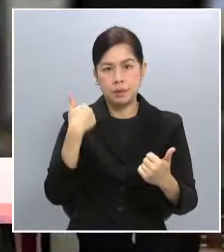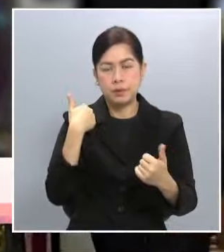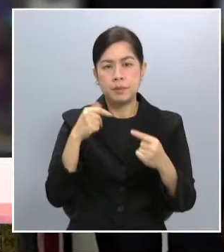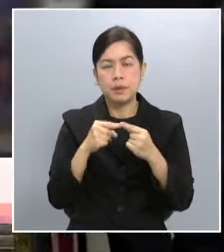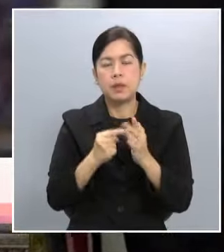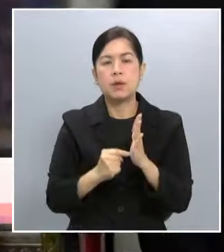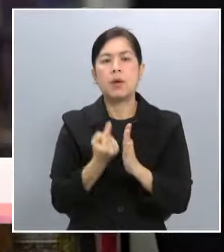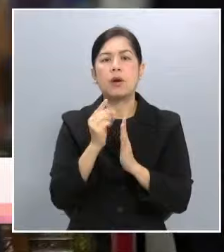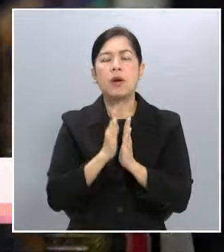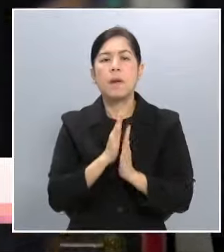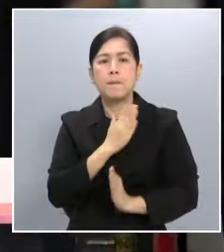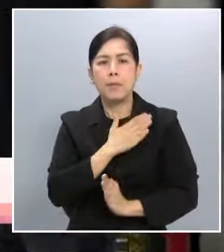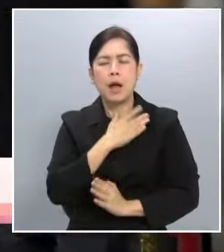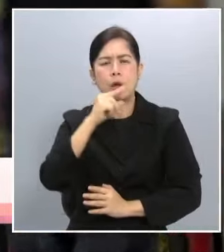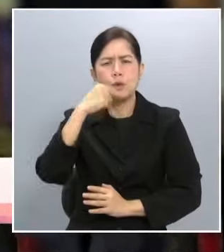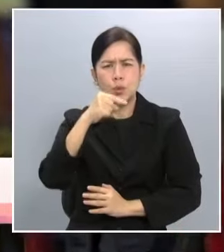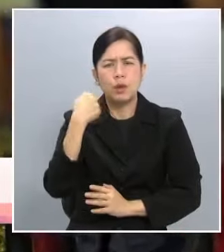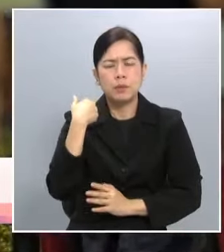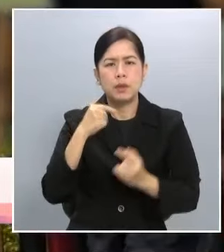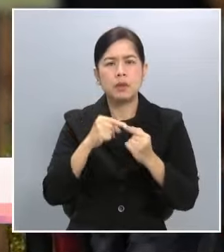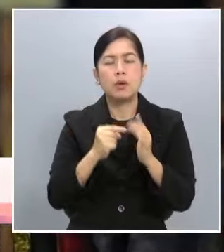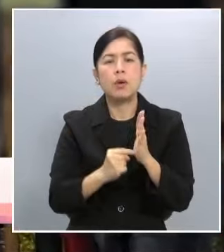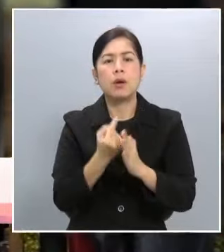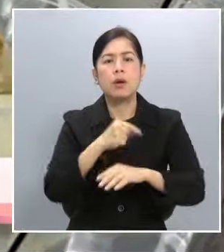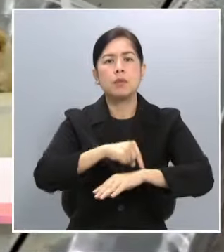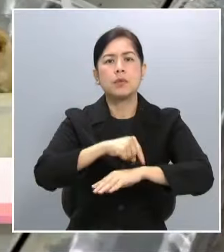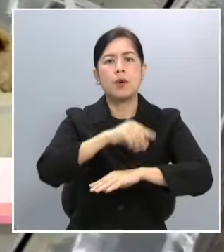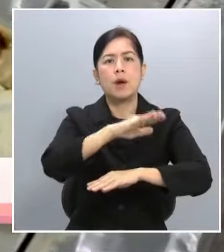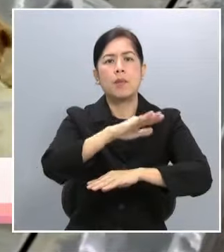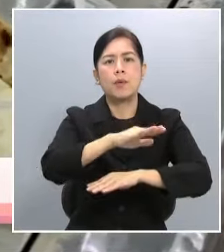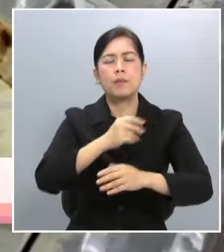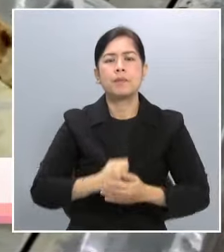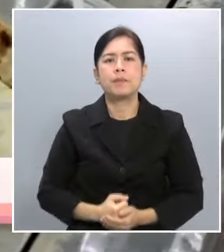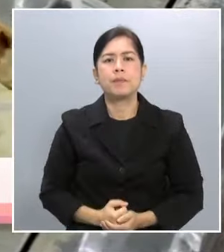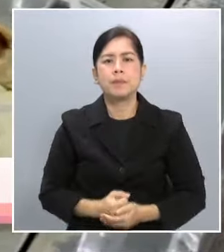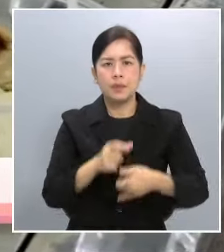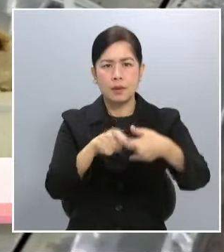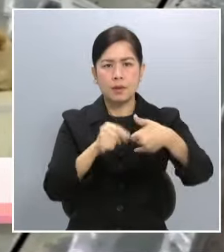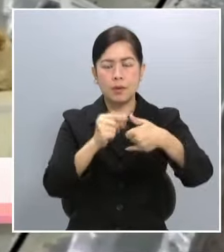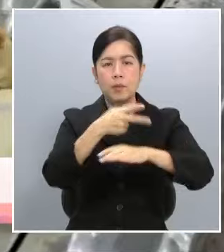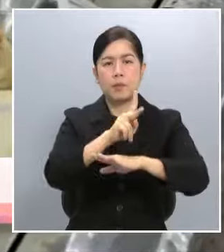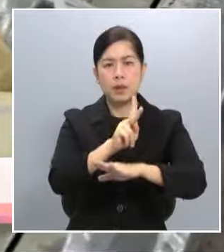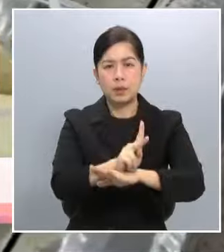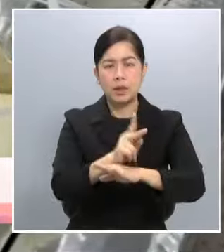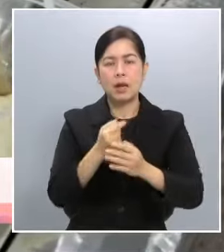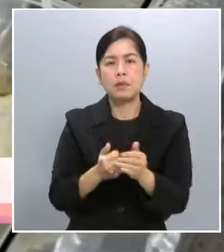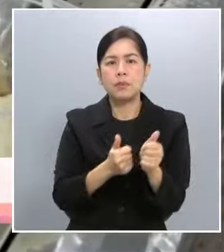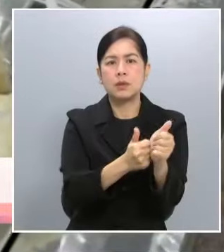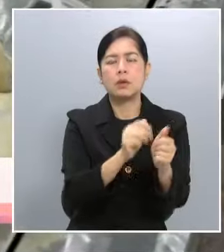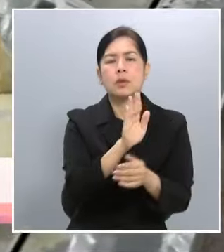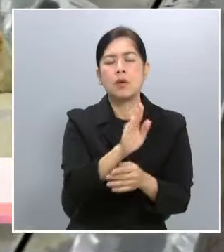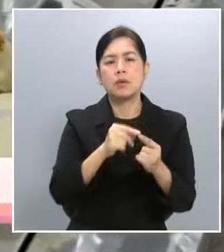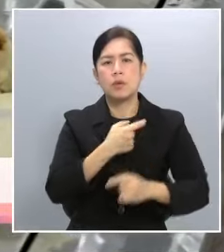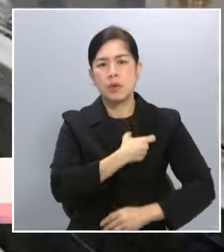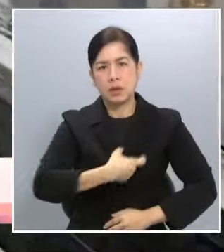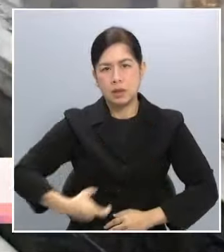แรกในช่วงเวลา 17:00 นพลเอกสุรยุทธ์จุลานนท์ประธานองคมนตรีจะเชิญพวงมาลาพระราชทานของ